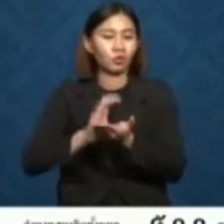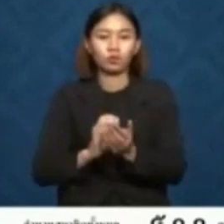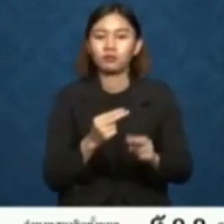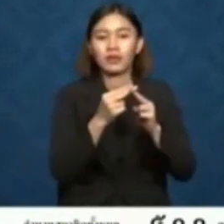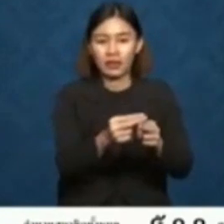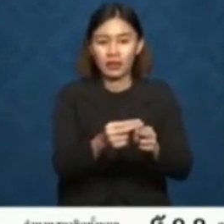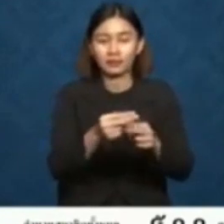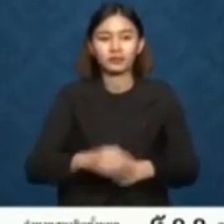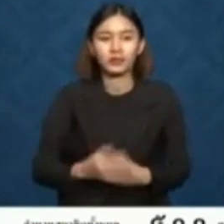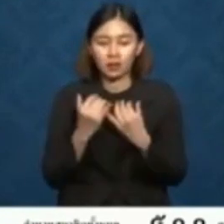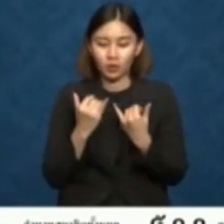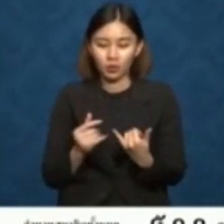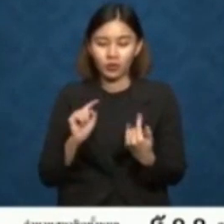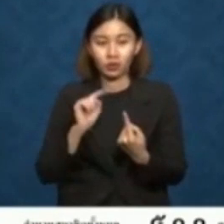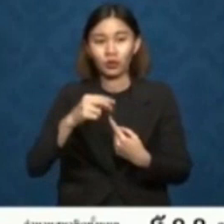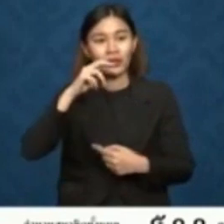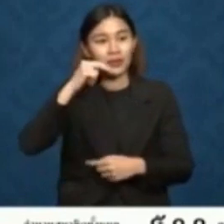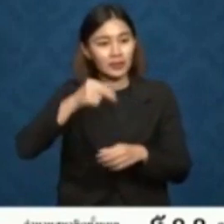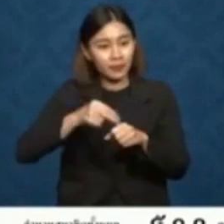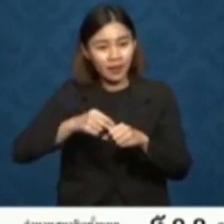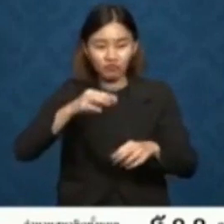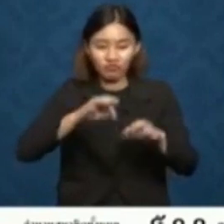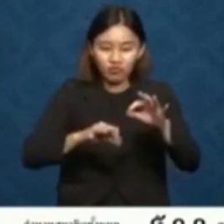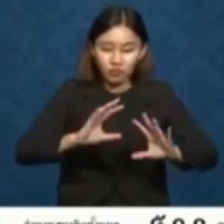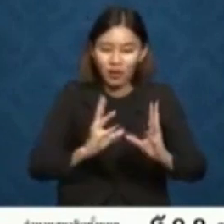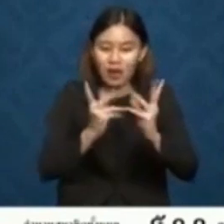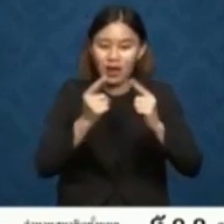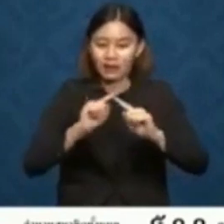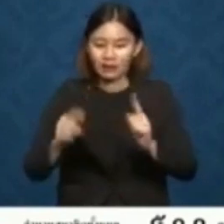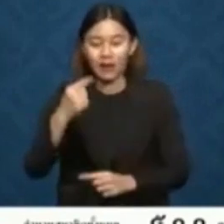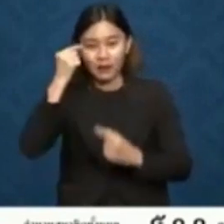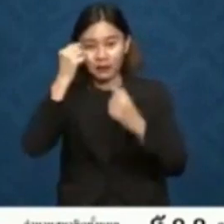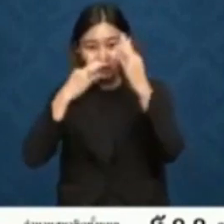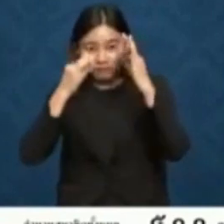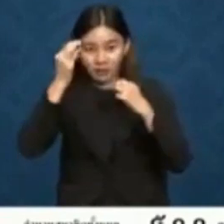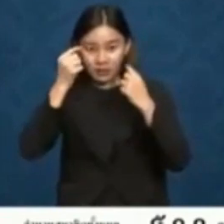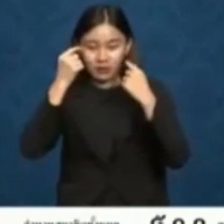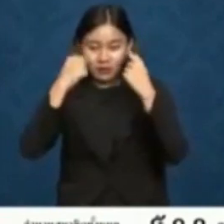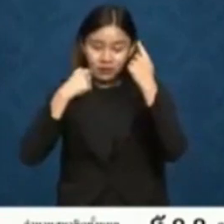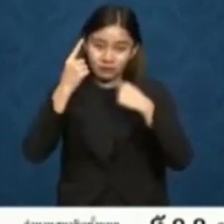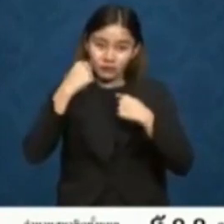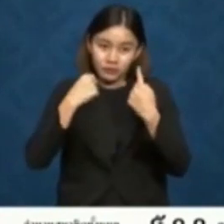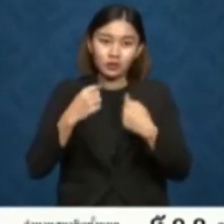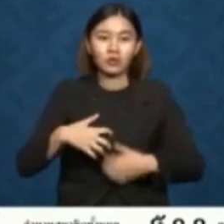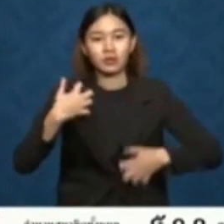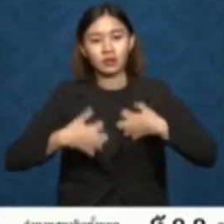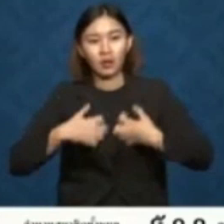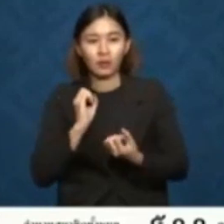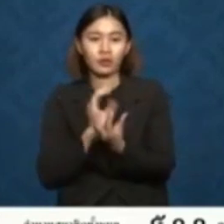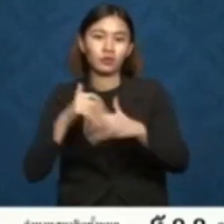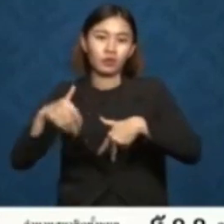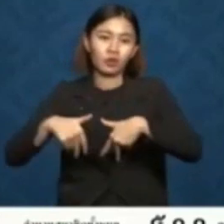ใหญ่โดยลำพังวันนี้แม้คราบน้ำมันจะหายไปแล้วแต่ความเดือดร้อนและคราบน้ำตาของพี่น้องประชาชนยังคงอ